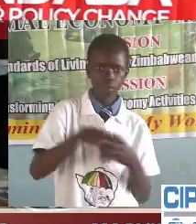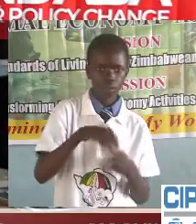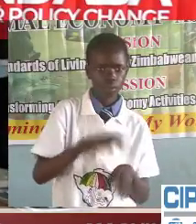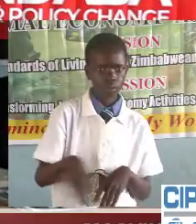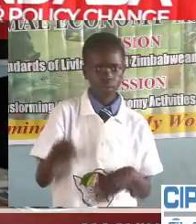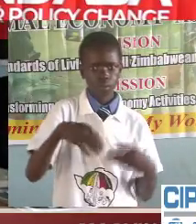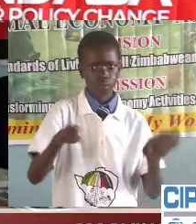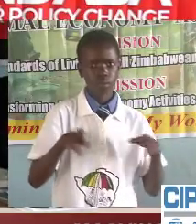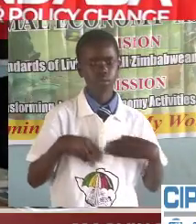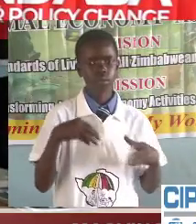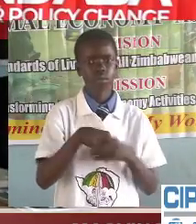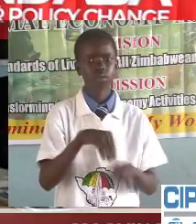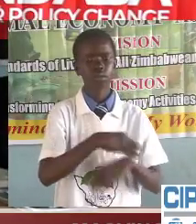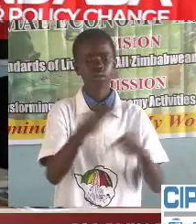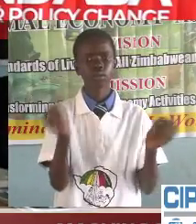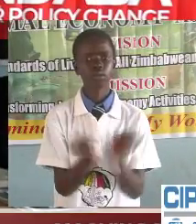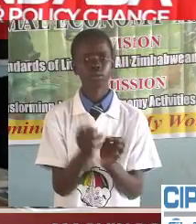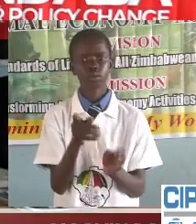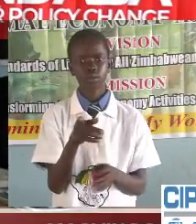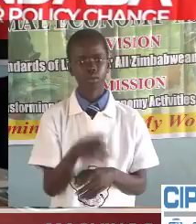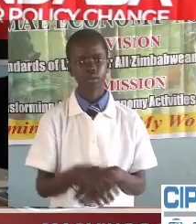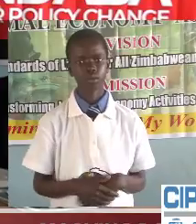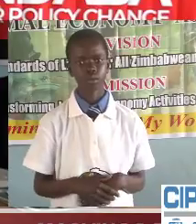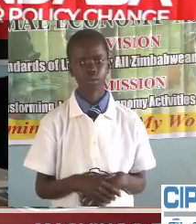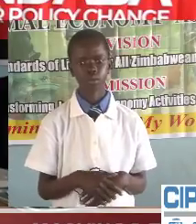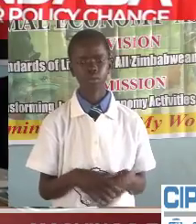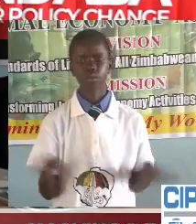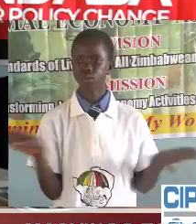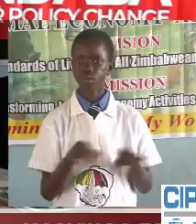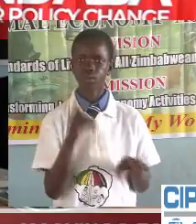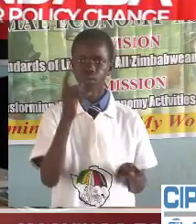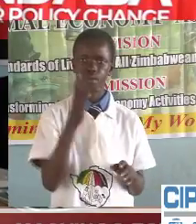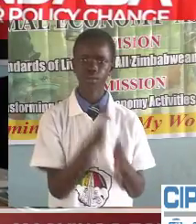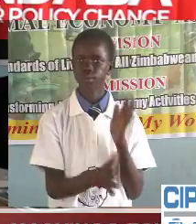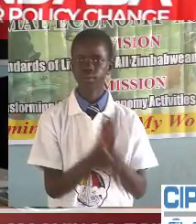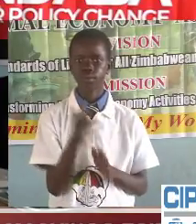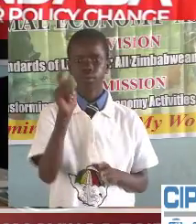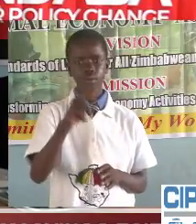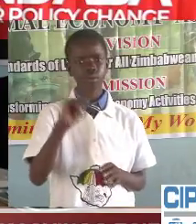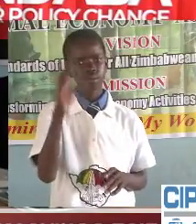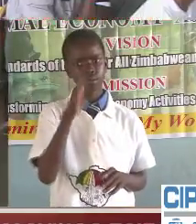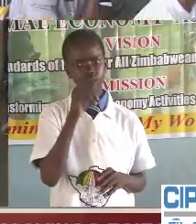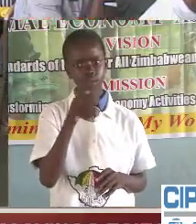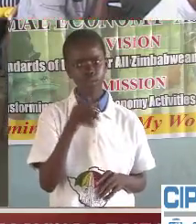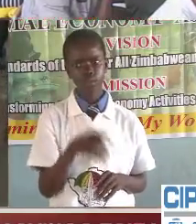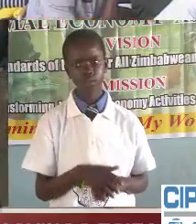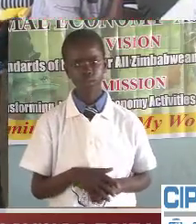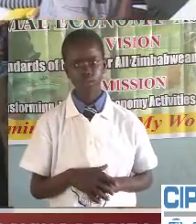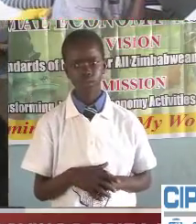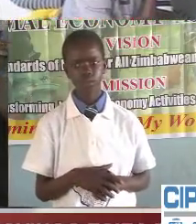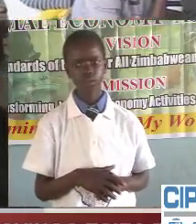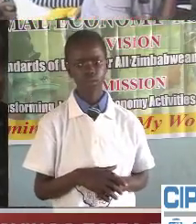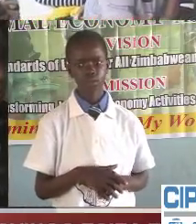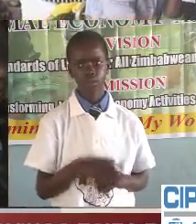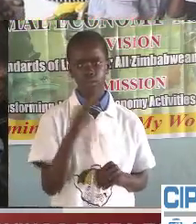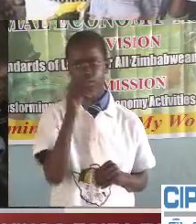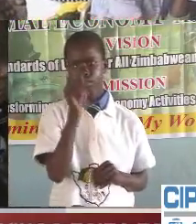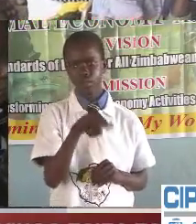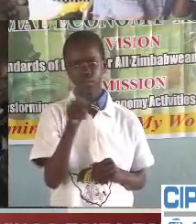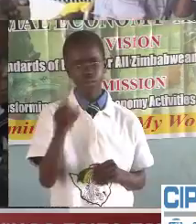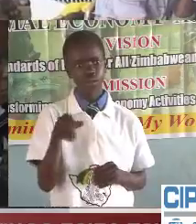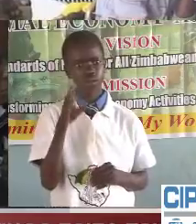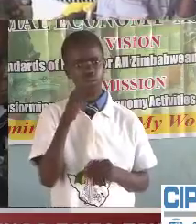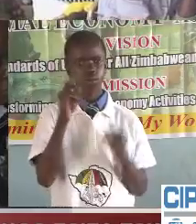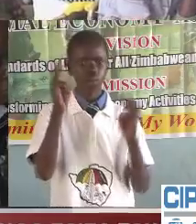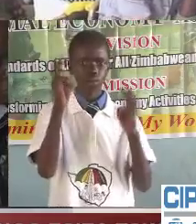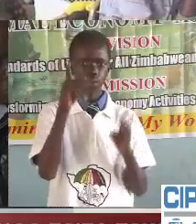muprovide mavendors with proper sanitation and water facilities. Uyezve ndichingodudzirawo kuti pane